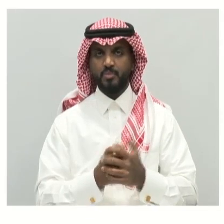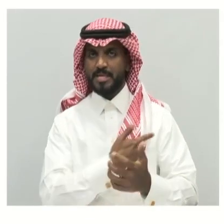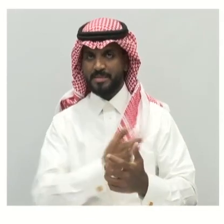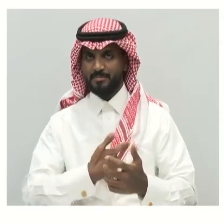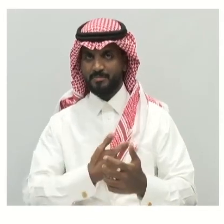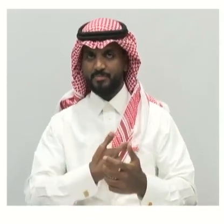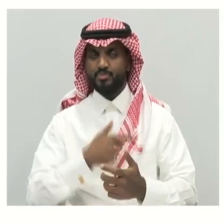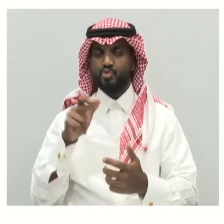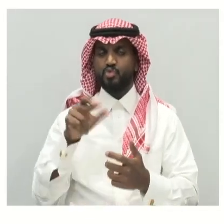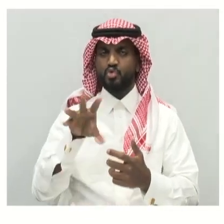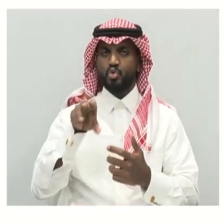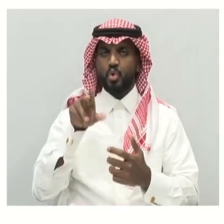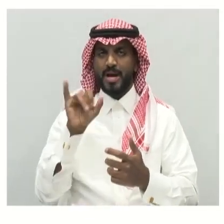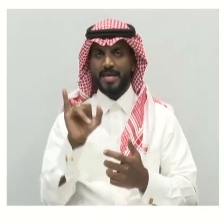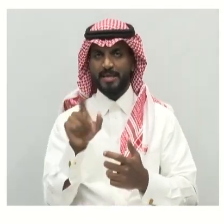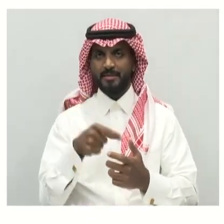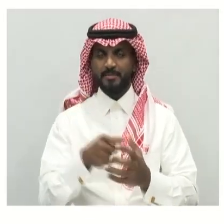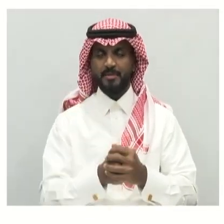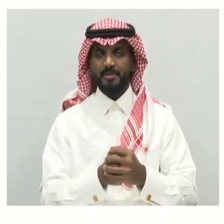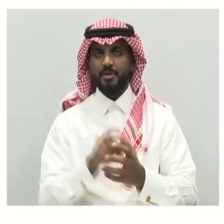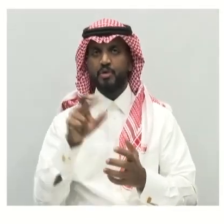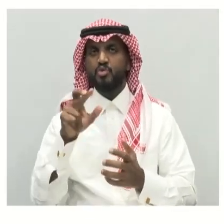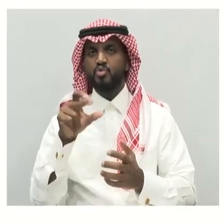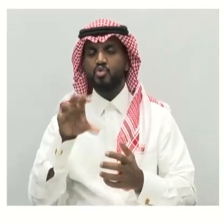احسنتم زهير زهير